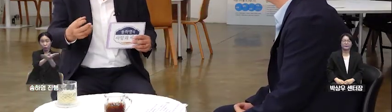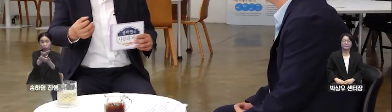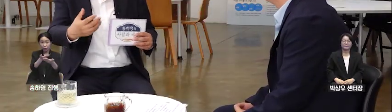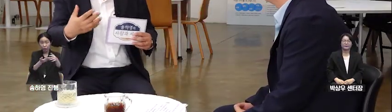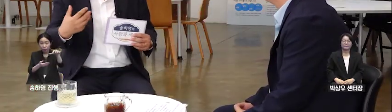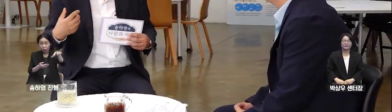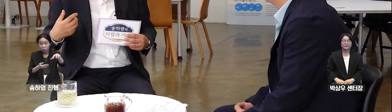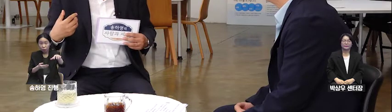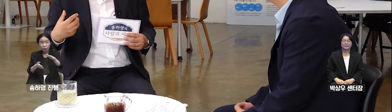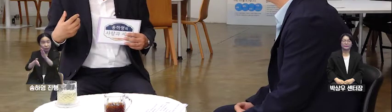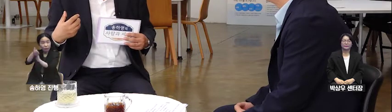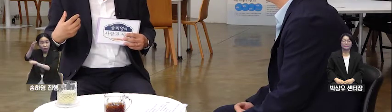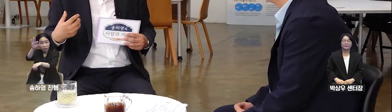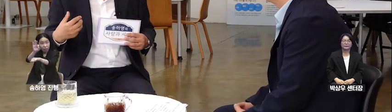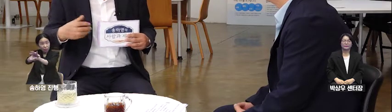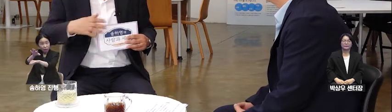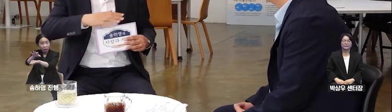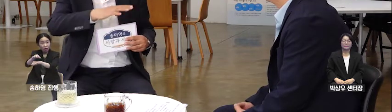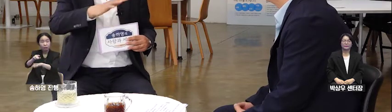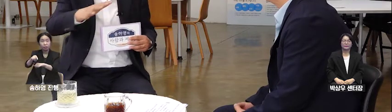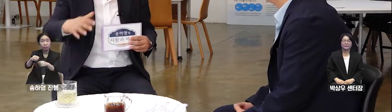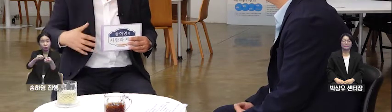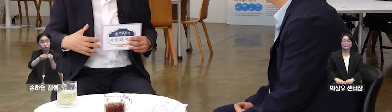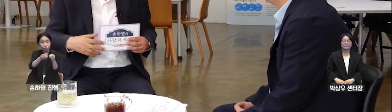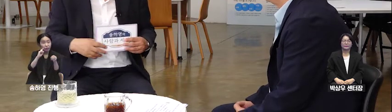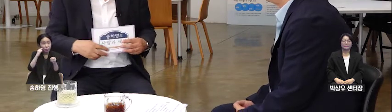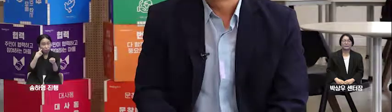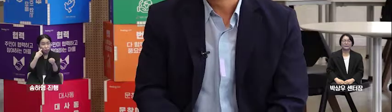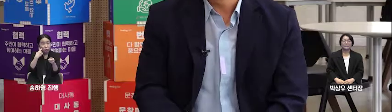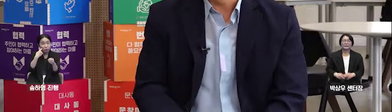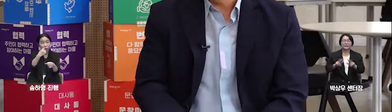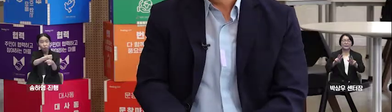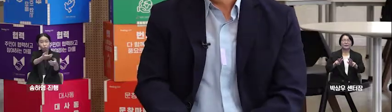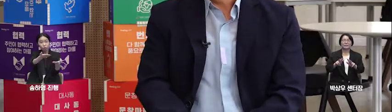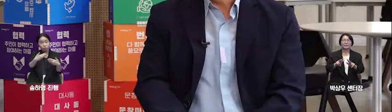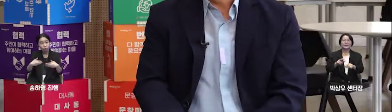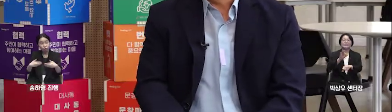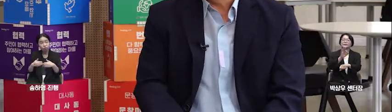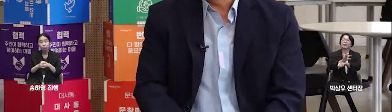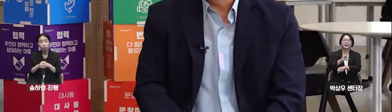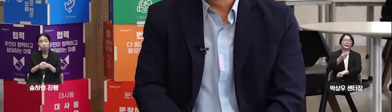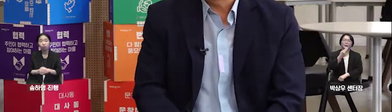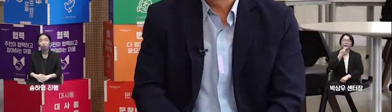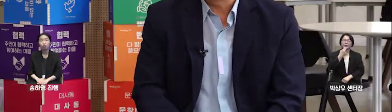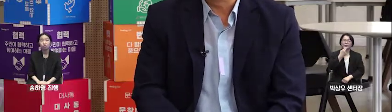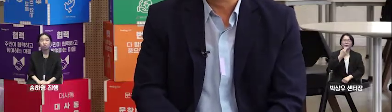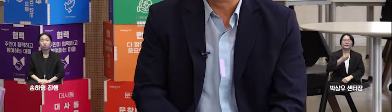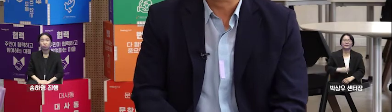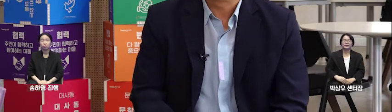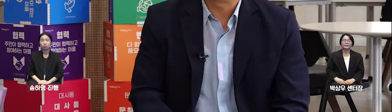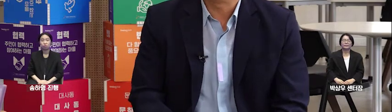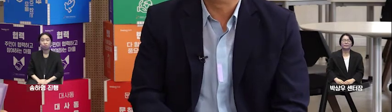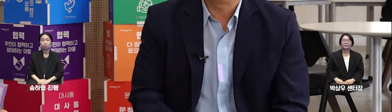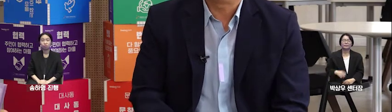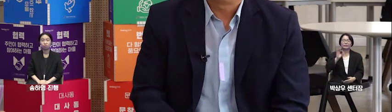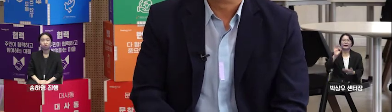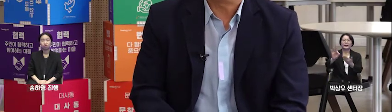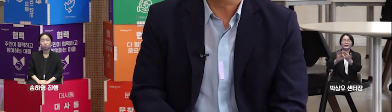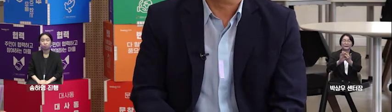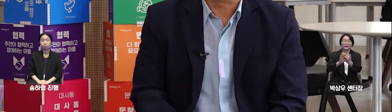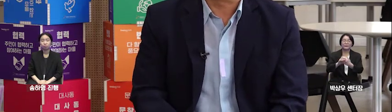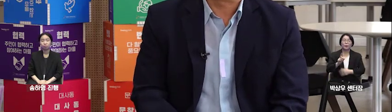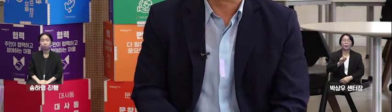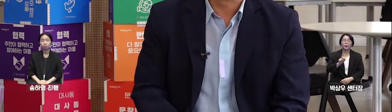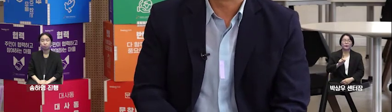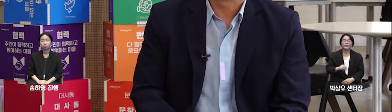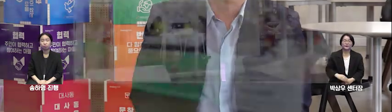공간을 시에서 구매해서 거기를 꾸며주나요? 뭐 현재는 구매하는 것까지는 아니고요. 만약에